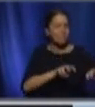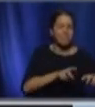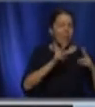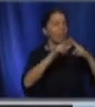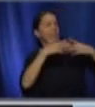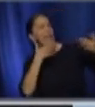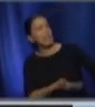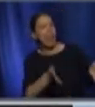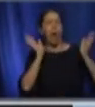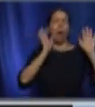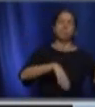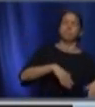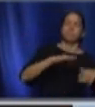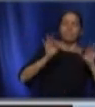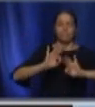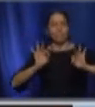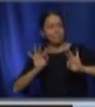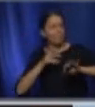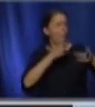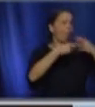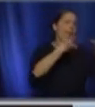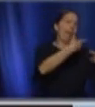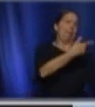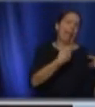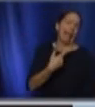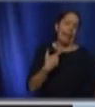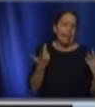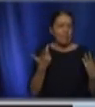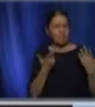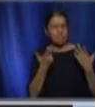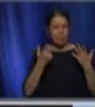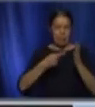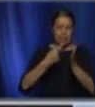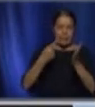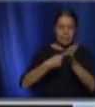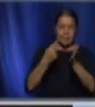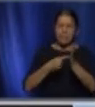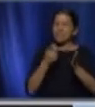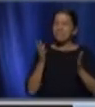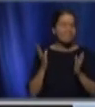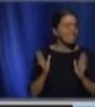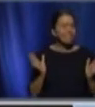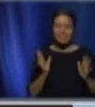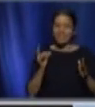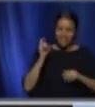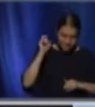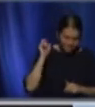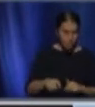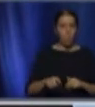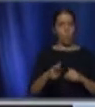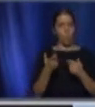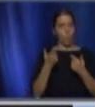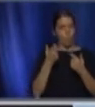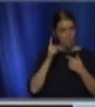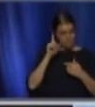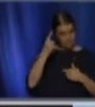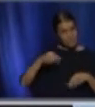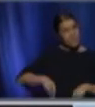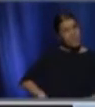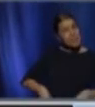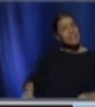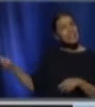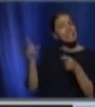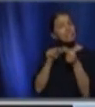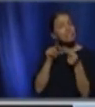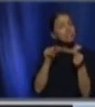c'est malheureux, mais qu'il faut répéter les mesures. Alors, je pense que le premier ministre a dit tout à l'heure de passer par la CNESST pour